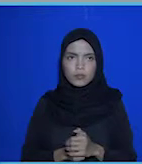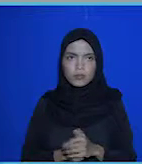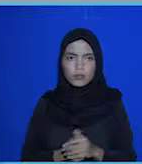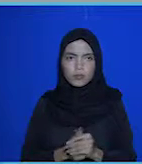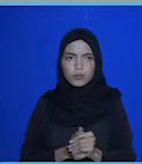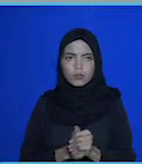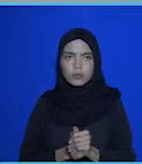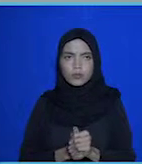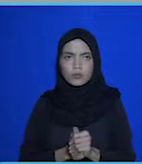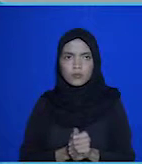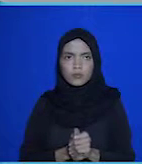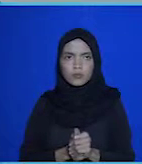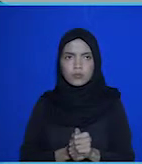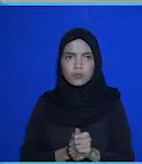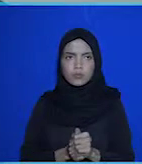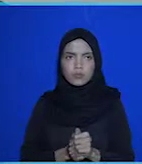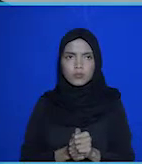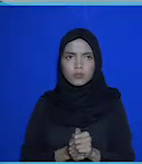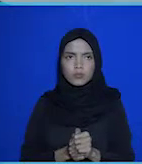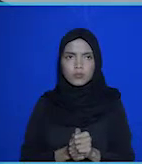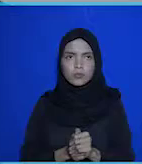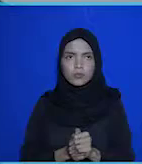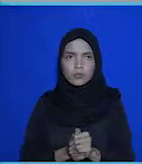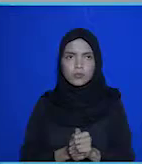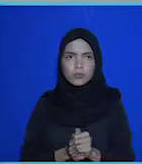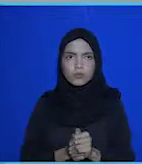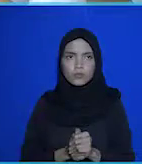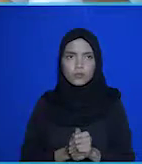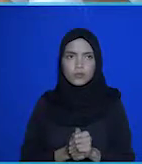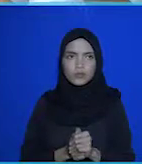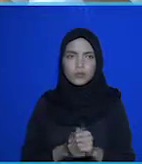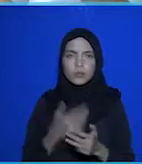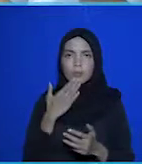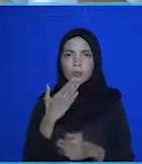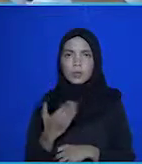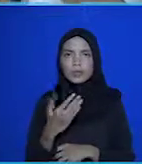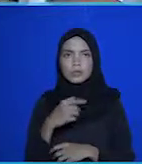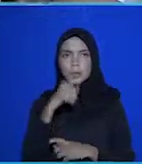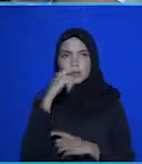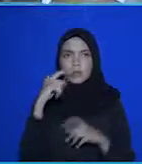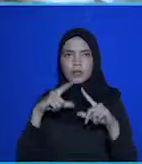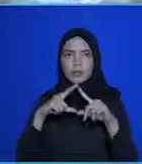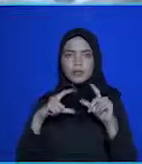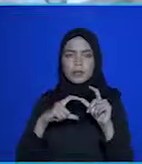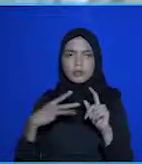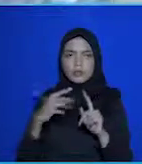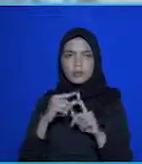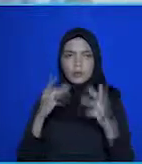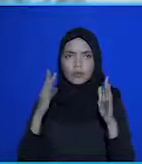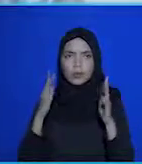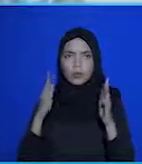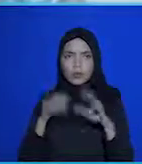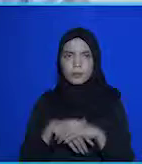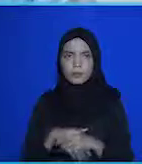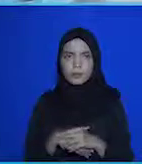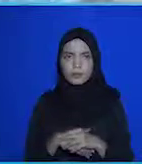Lanjut. Saya kira udah itu dulu ya, karena sekalian. Hai, terima kasih Pak Asep. Kita berikan aplaus pada